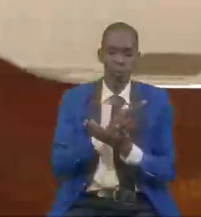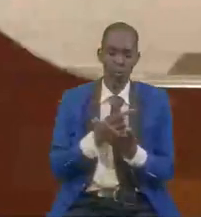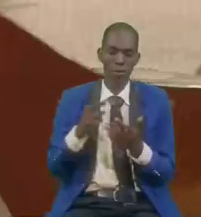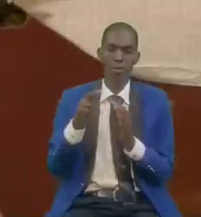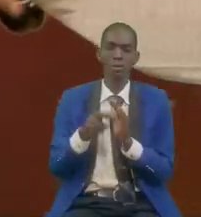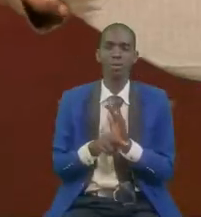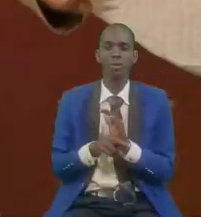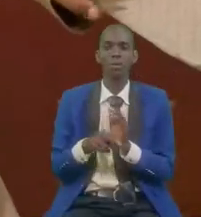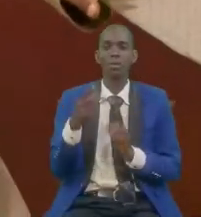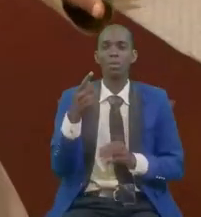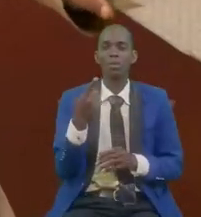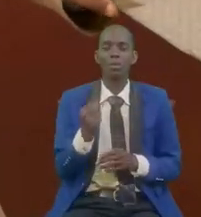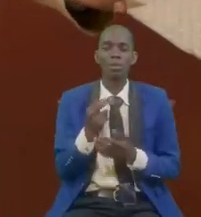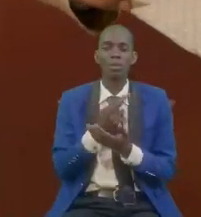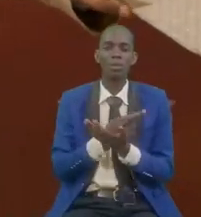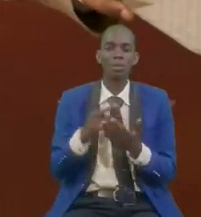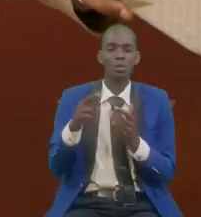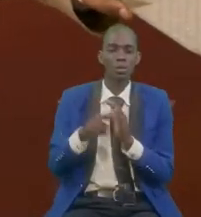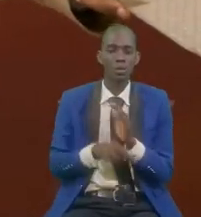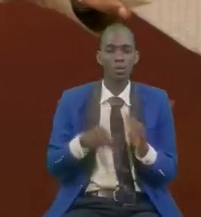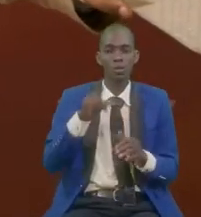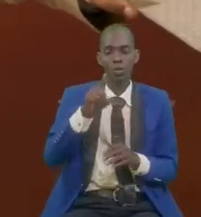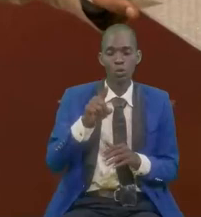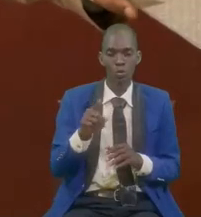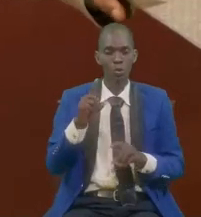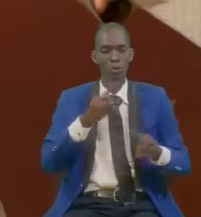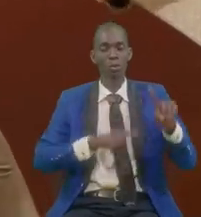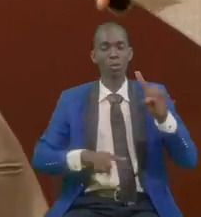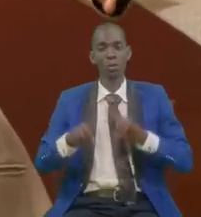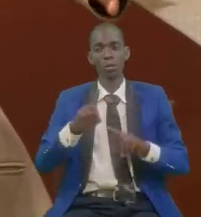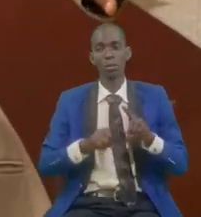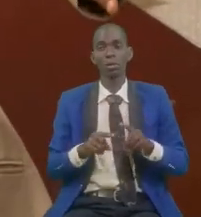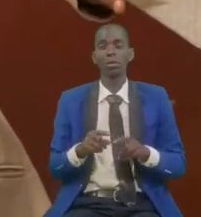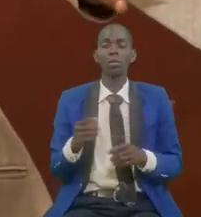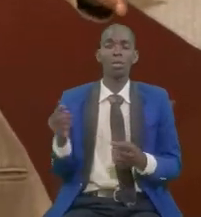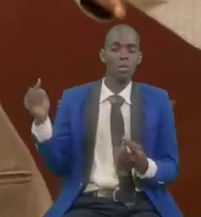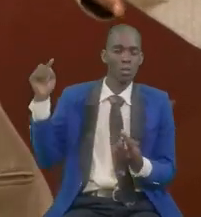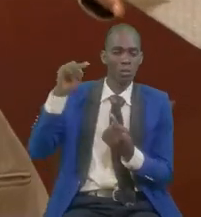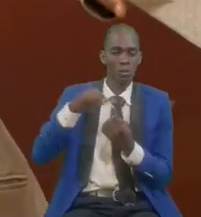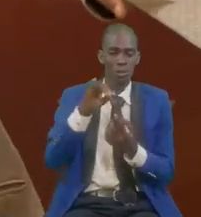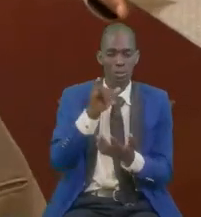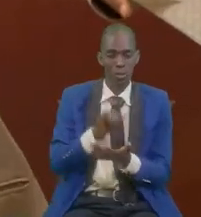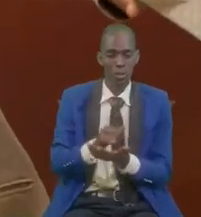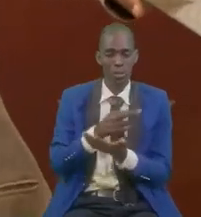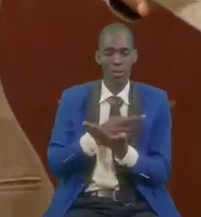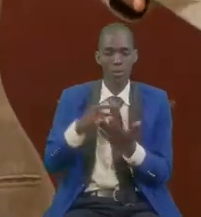Si votre justice, la justice que vous professez, si cette justice-là,